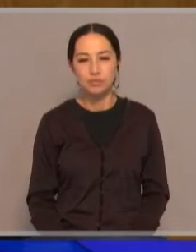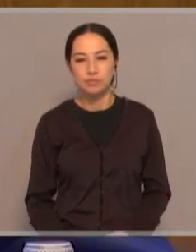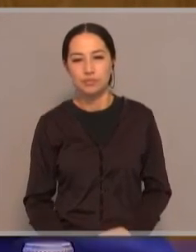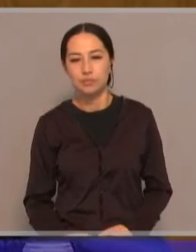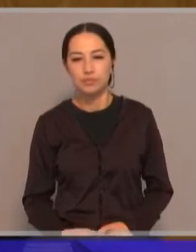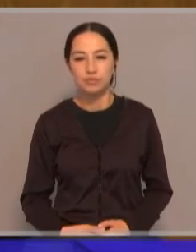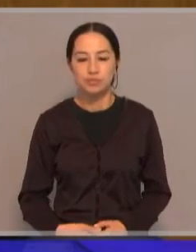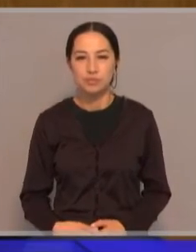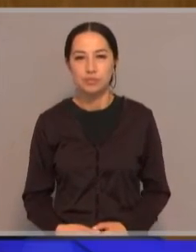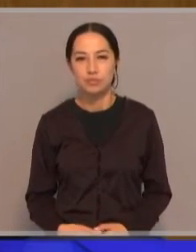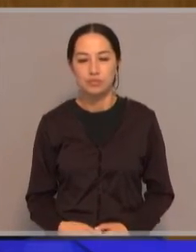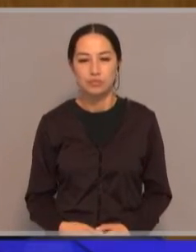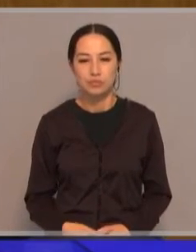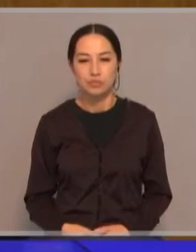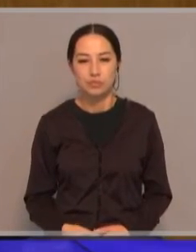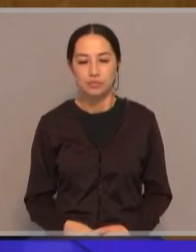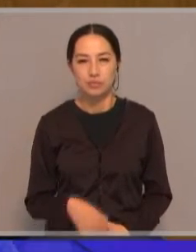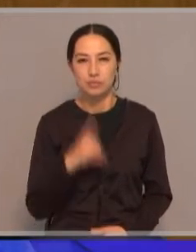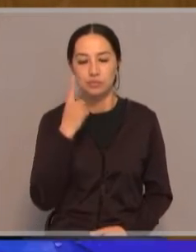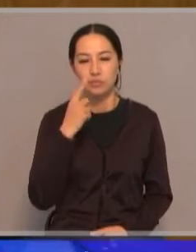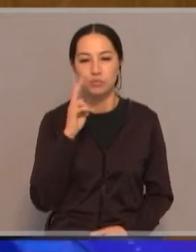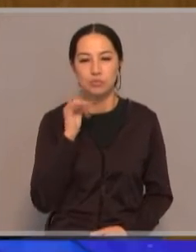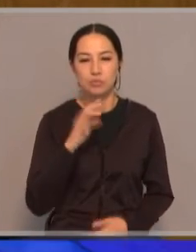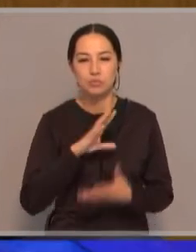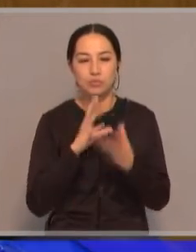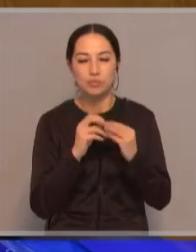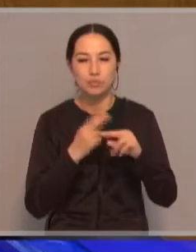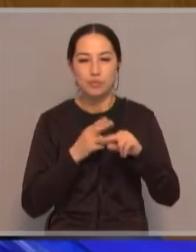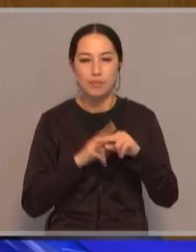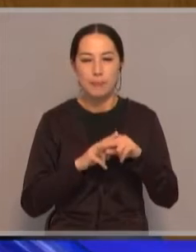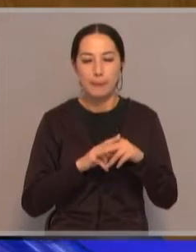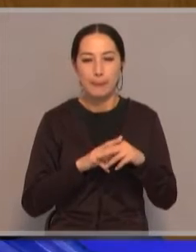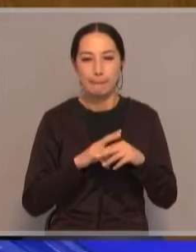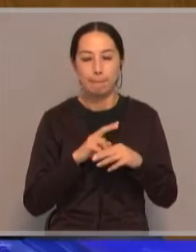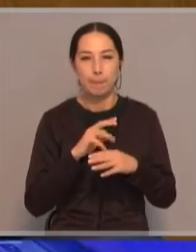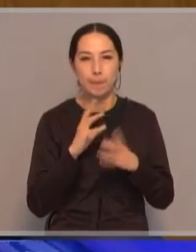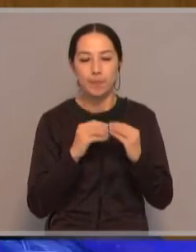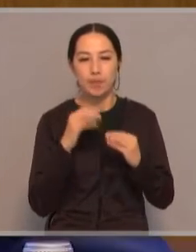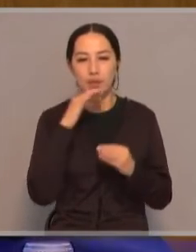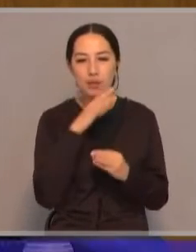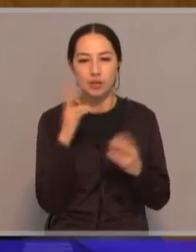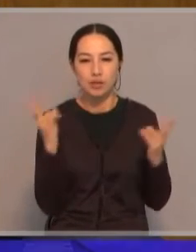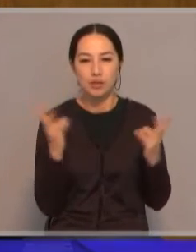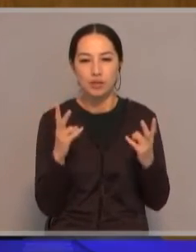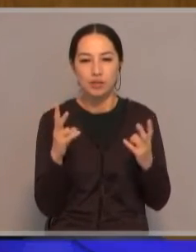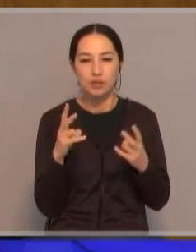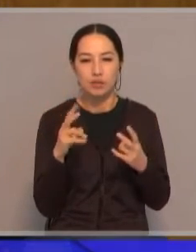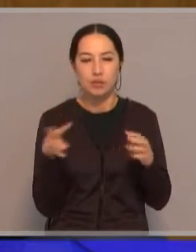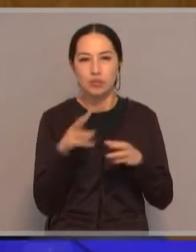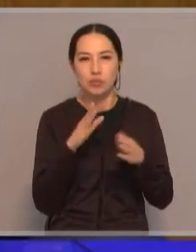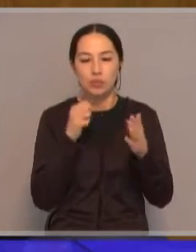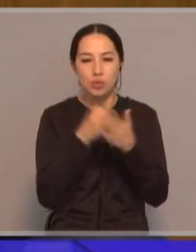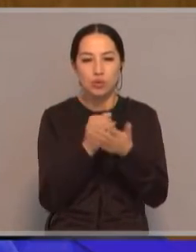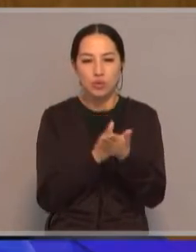Аástico қазберкесіге метілдер. Бір капкұғ қазберкесіге метілдер. Әр акресті қосы ұшын қанчалға қырест ұза сөге. Президент кенін